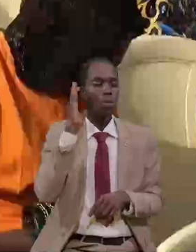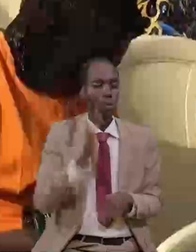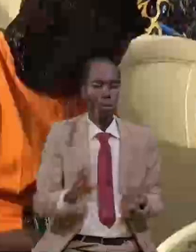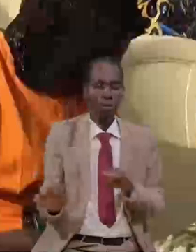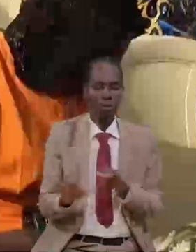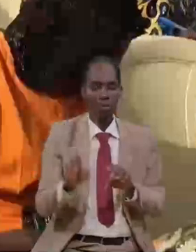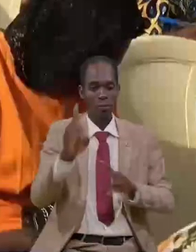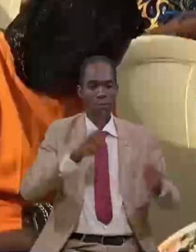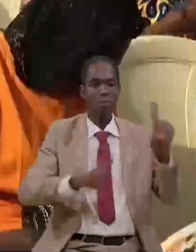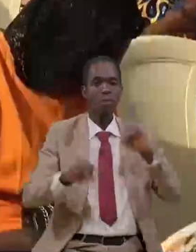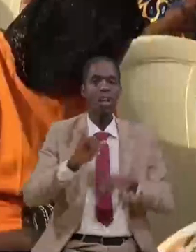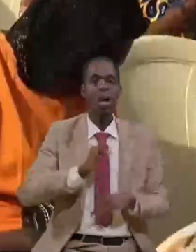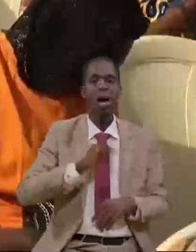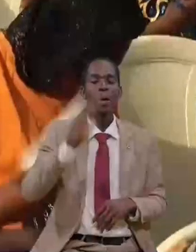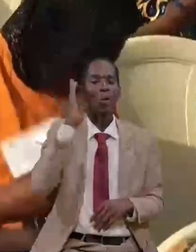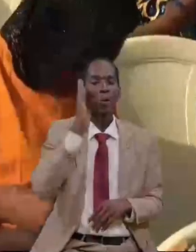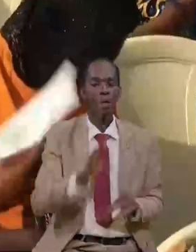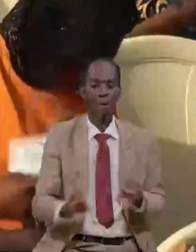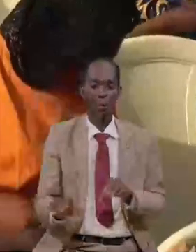Je ferai.